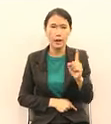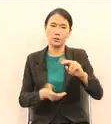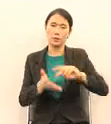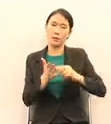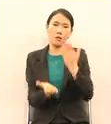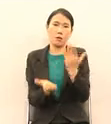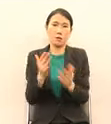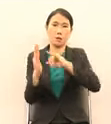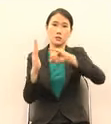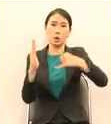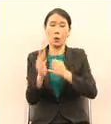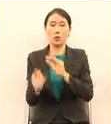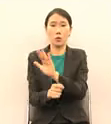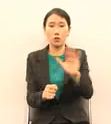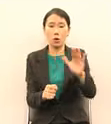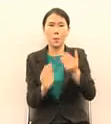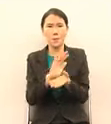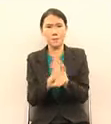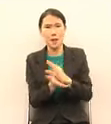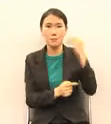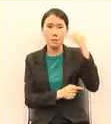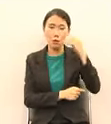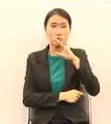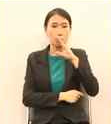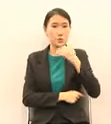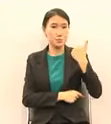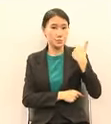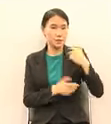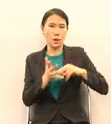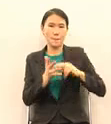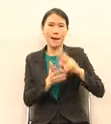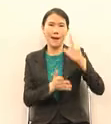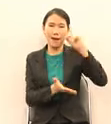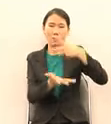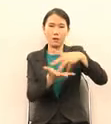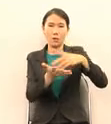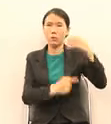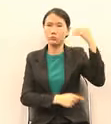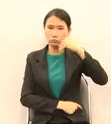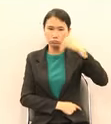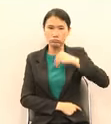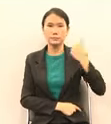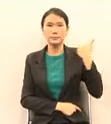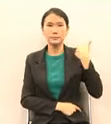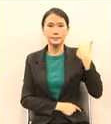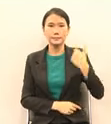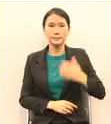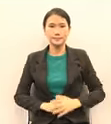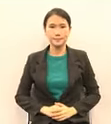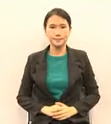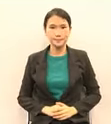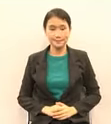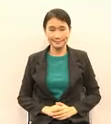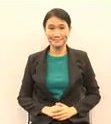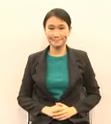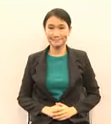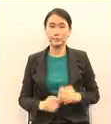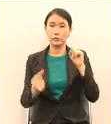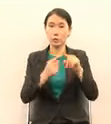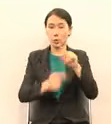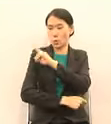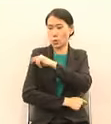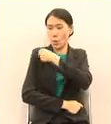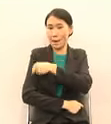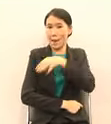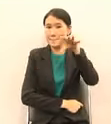ที่มีการเปลี่ยนแปลงบ่อยหรือไม่ถ้ามีก็ทุกวันก็มีการชี้แจงตรงนี้อยู่นะครับส่วนเรื่องการขยายโรงพยาบาล